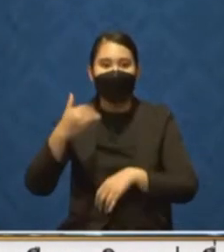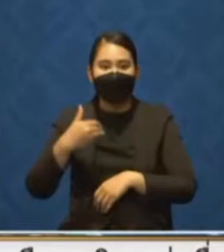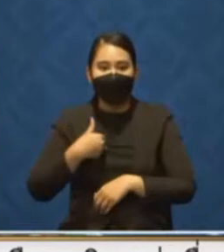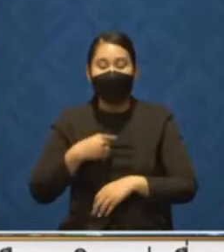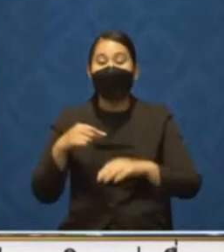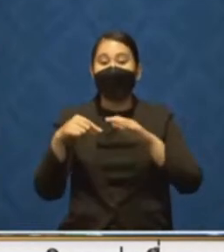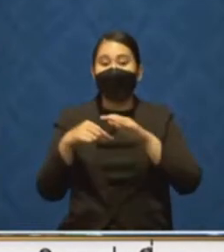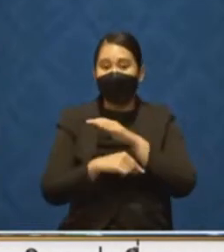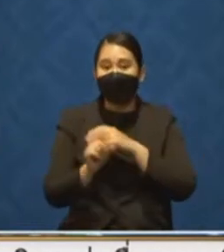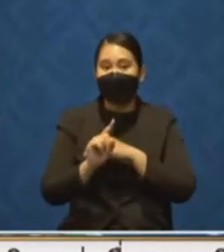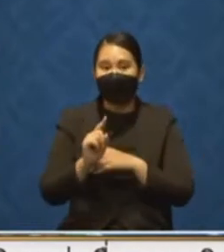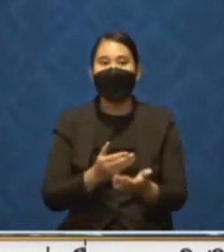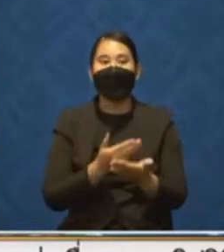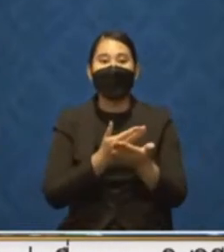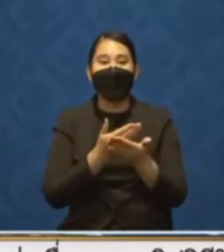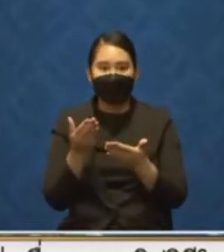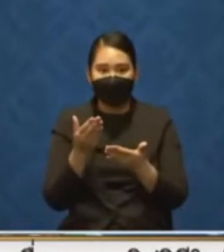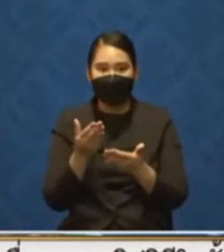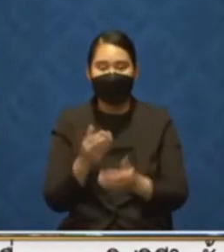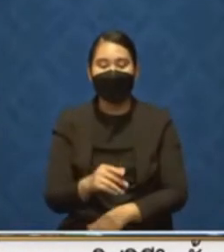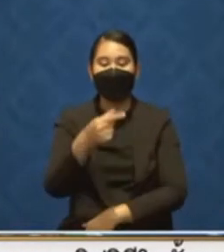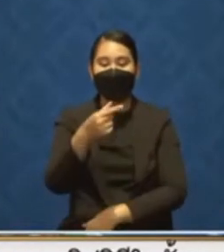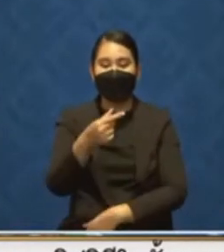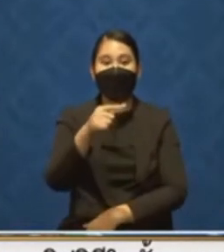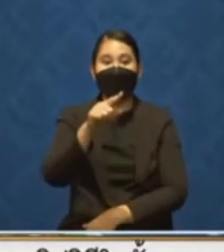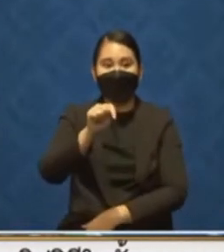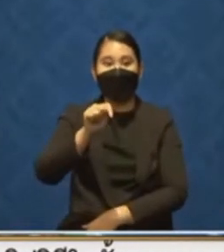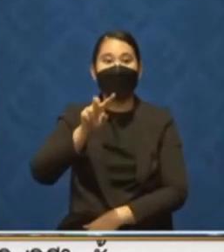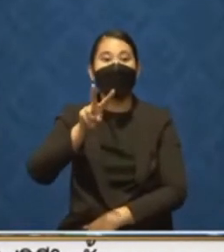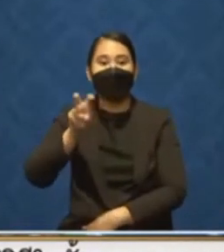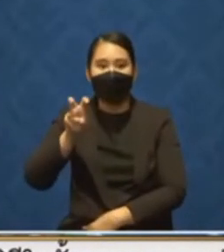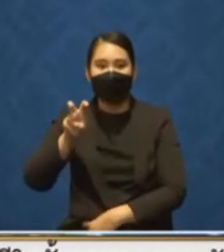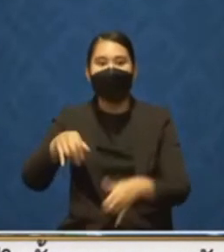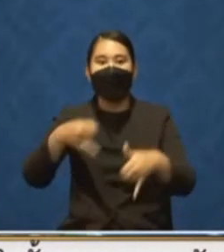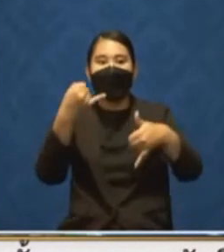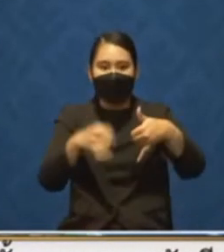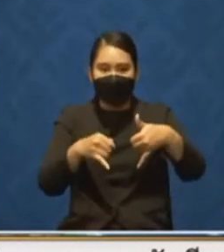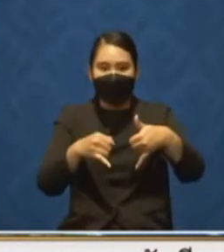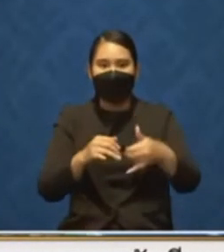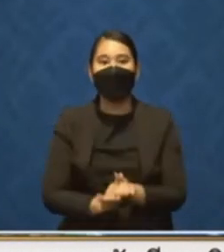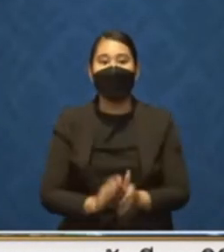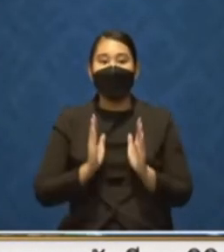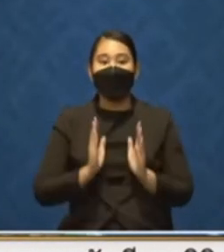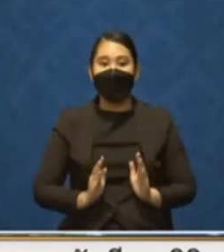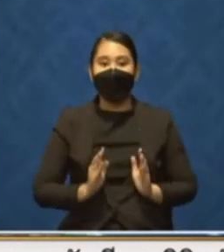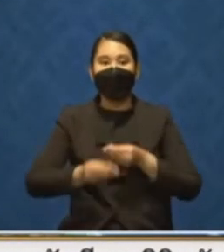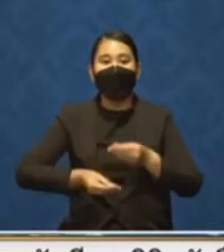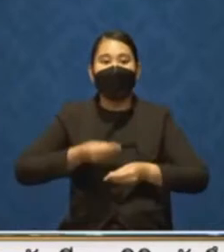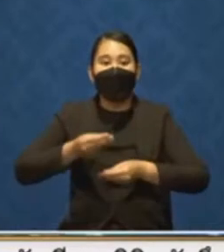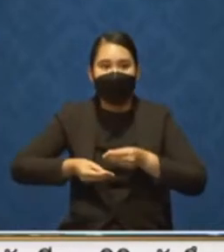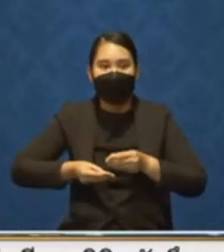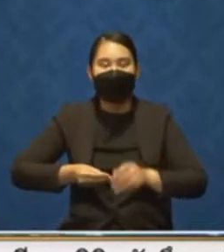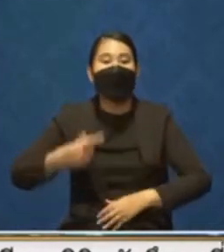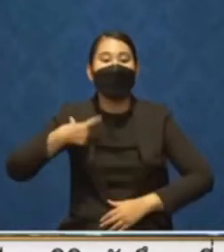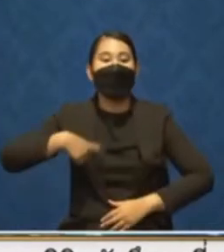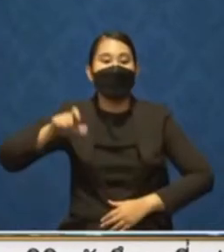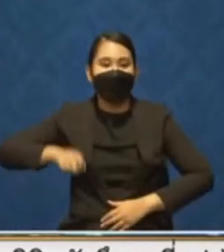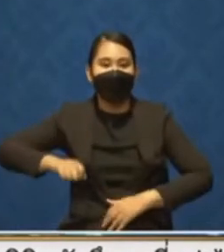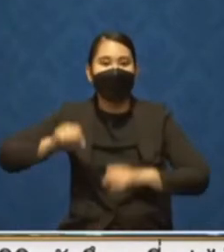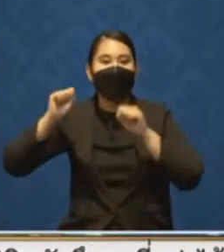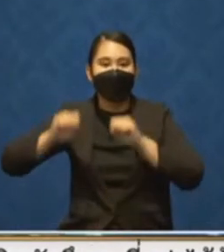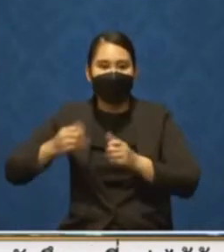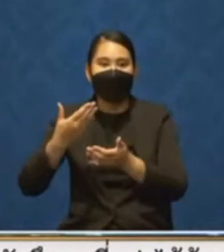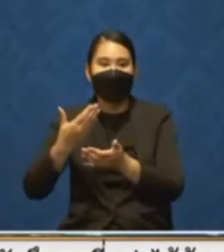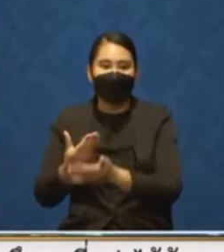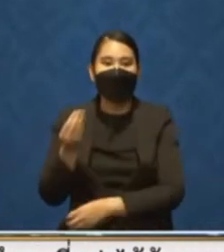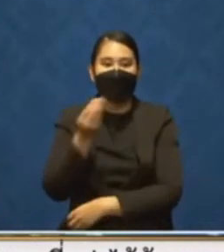จ้างgt200มีความผิดแล้วทางฝ่ายผู้ขายโดยศาลตัดสินให้จ่ายคือหลาย